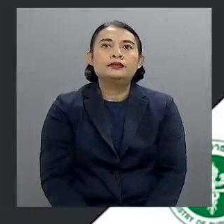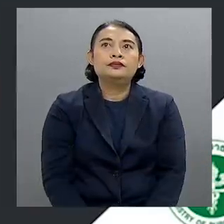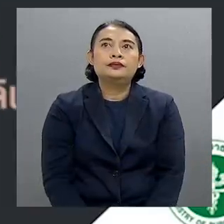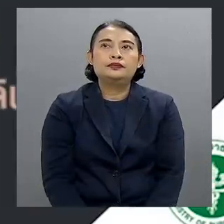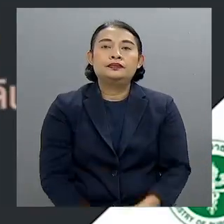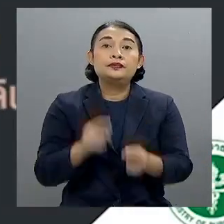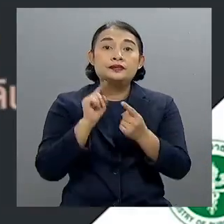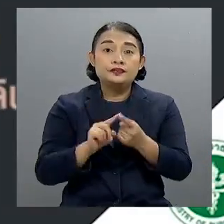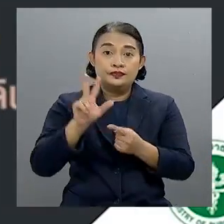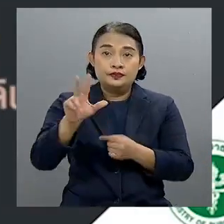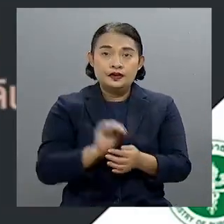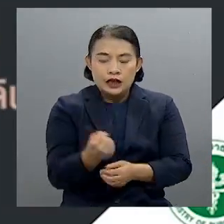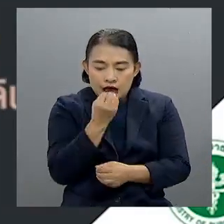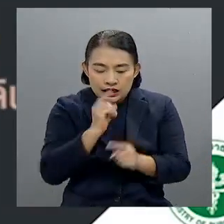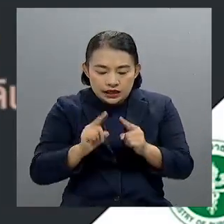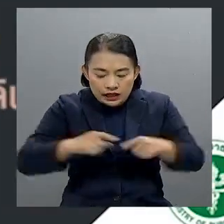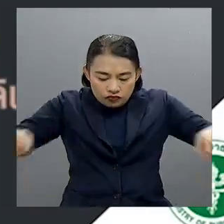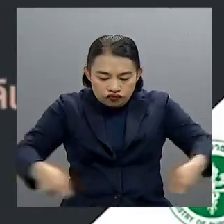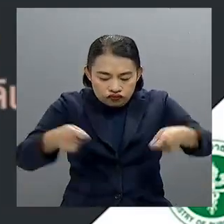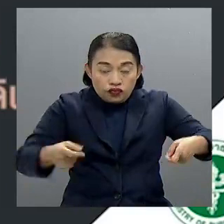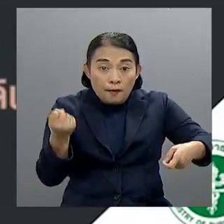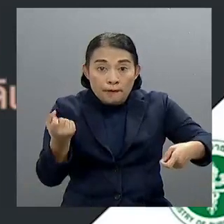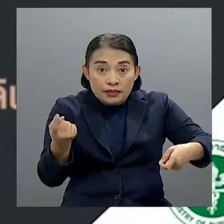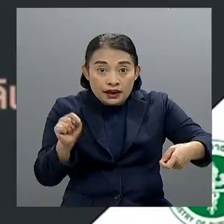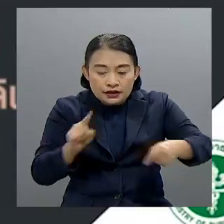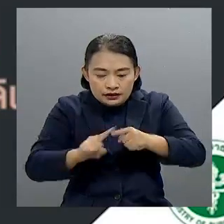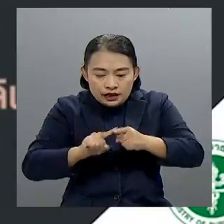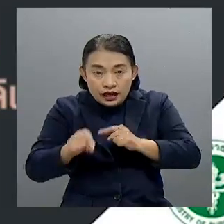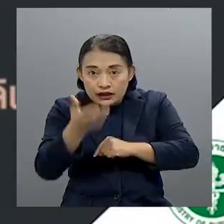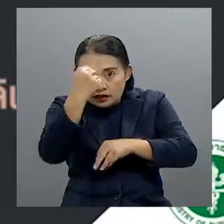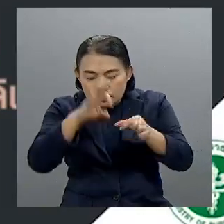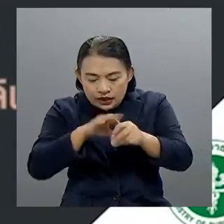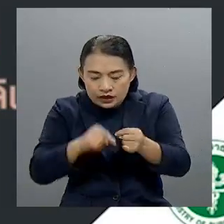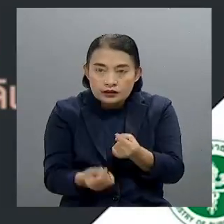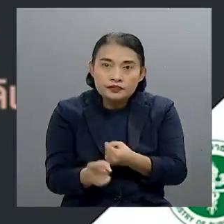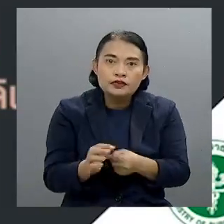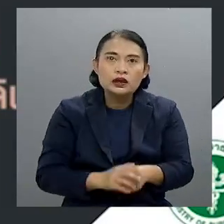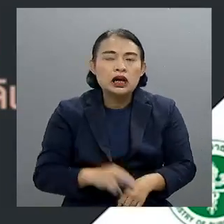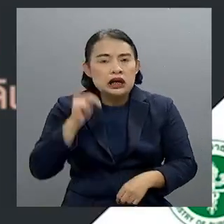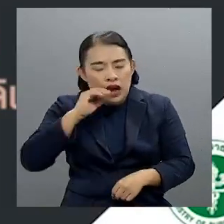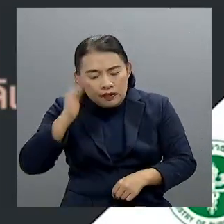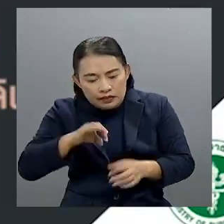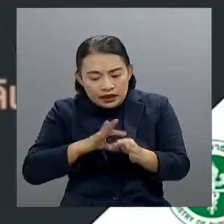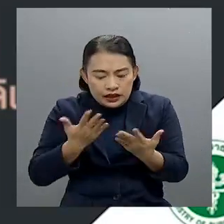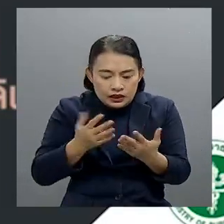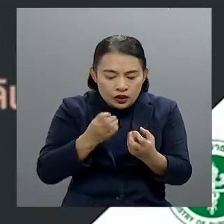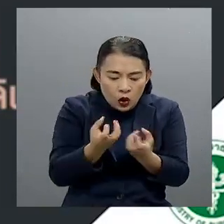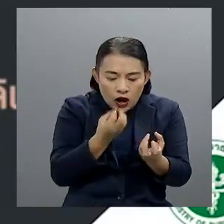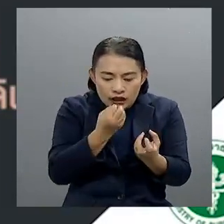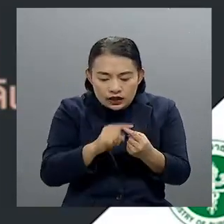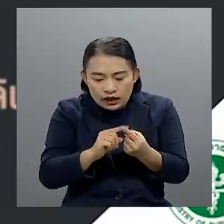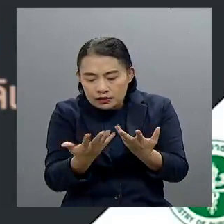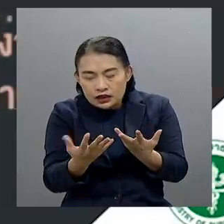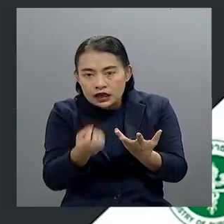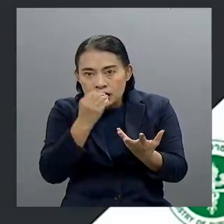กินอาหารปรุงสุกใหม่ดื่มน้ำสะอาดให้หลีกเลี่ยงอาหารที่เน่าเสียได้ง่ายเพื่อป้องกันการเกิดโรคระบบทางเดินอ